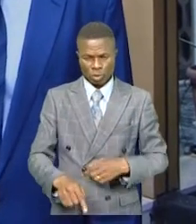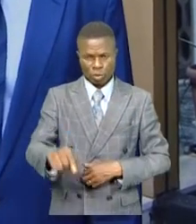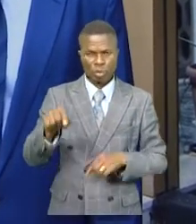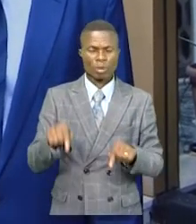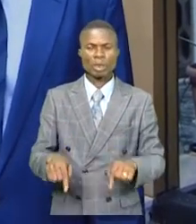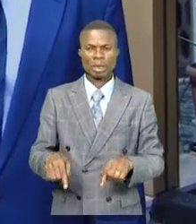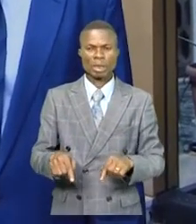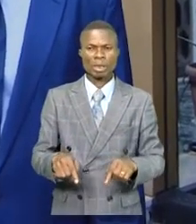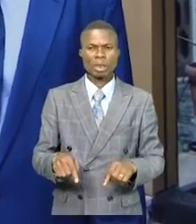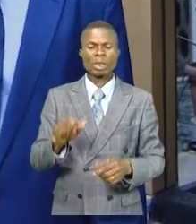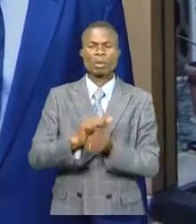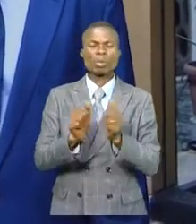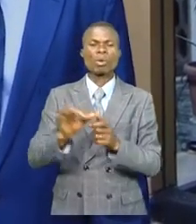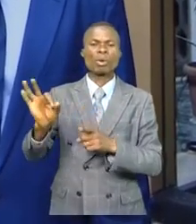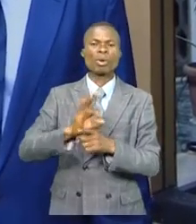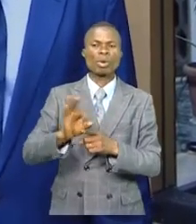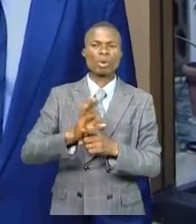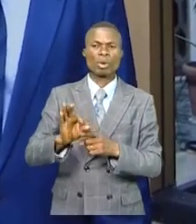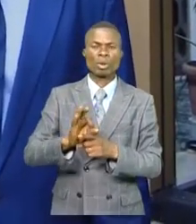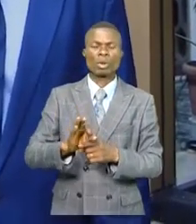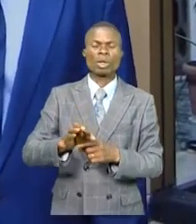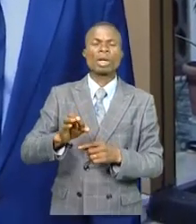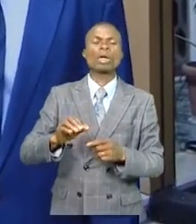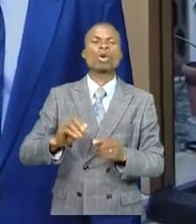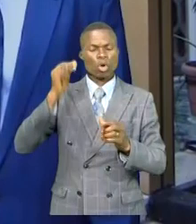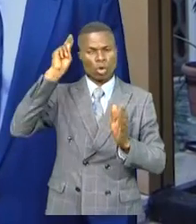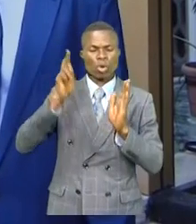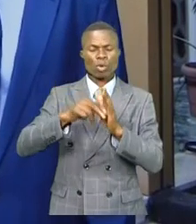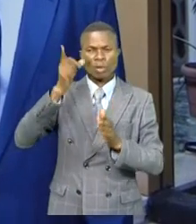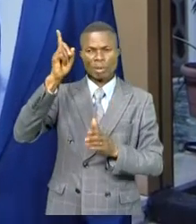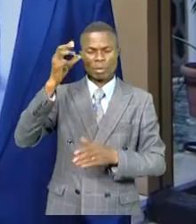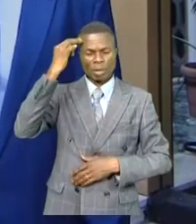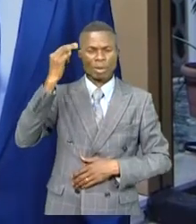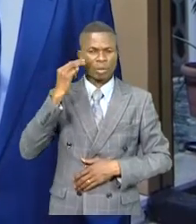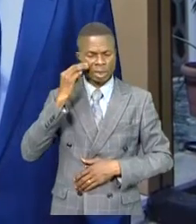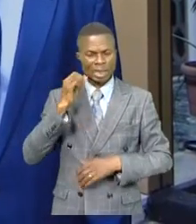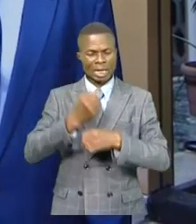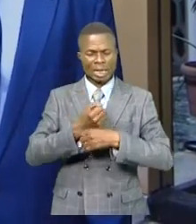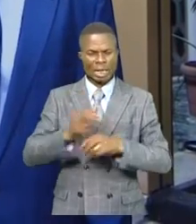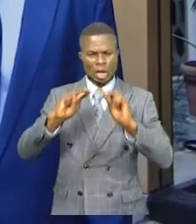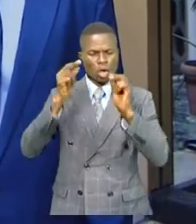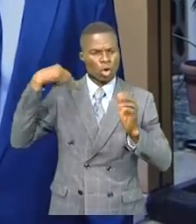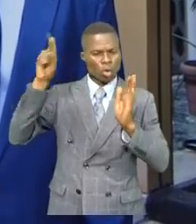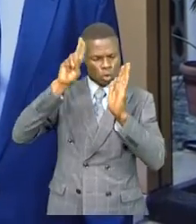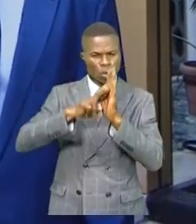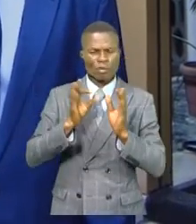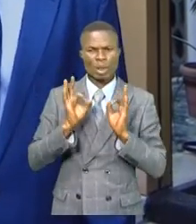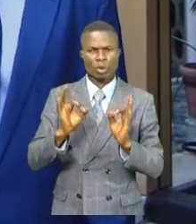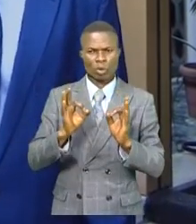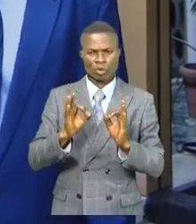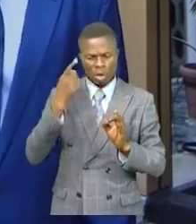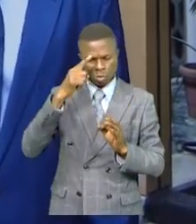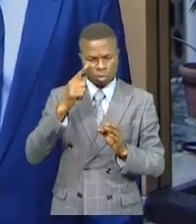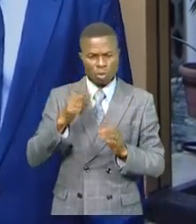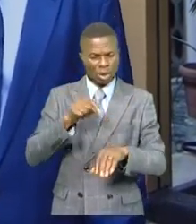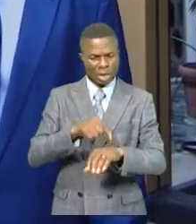notamment par la formation, par le Premier ministre, le gouvernement d'Union nationale, en vue d'enclencher la transition